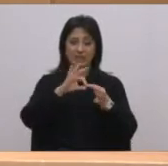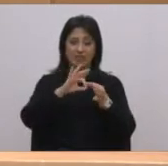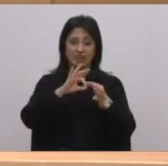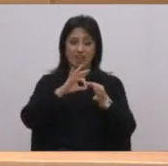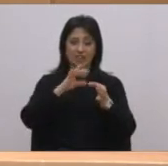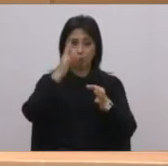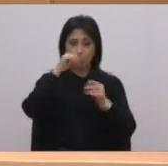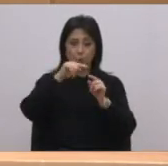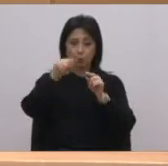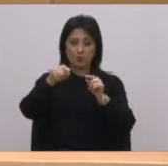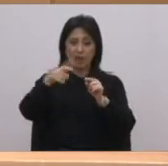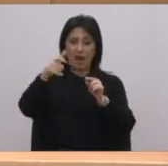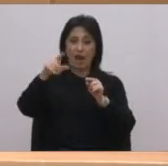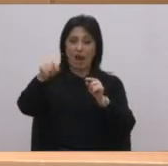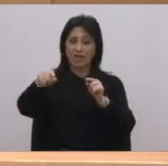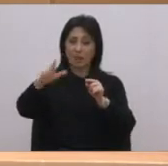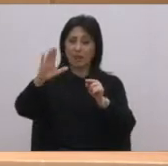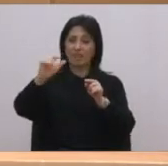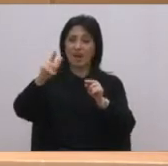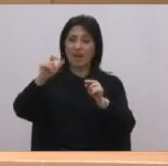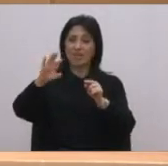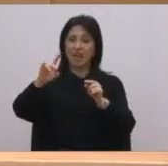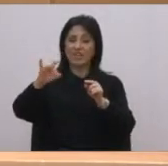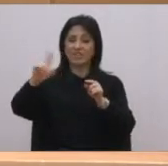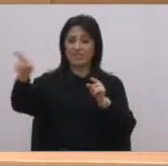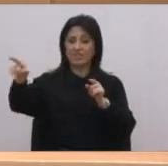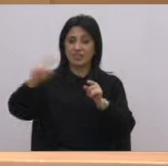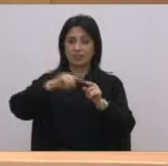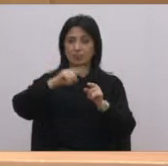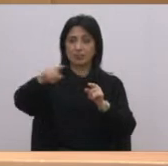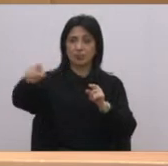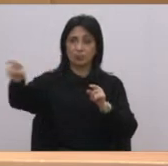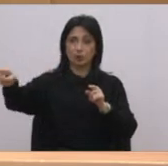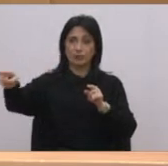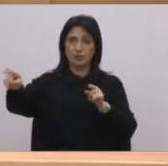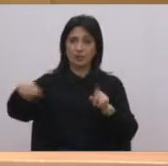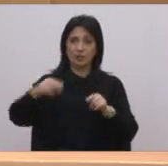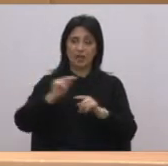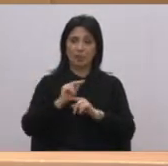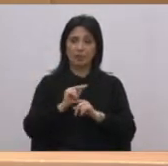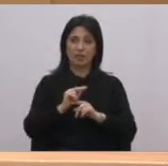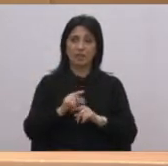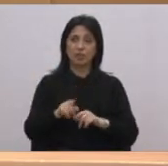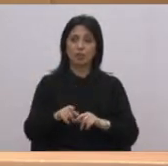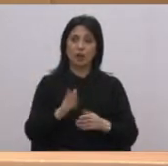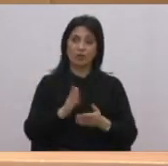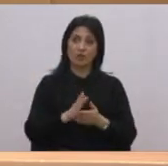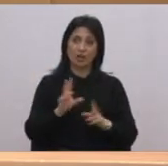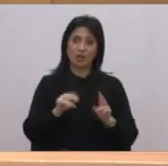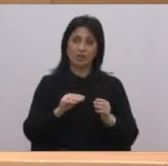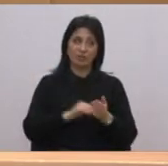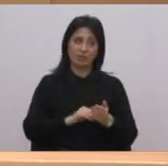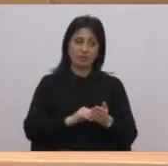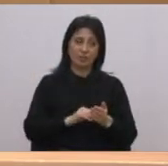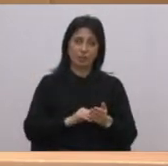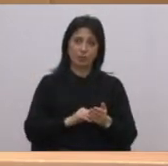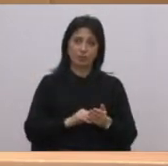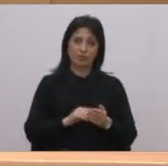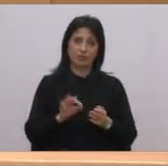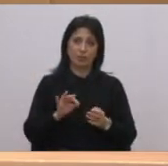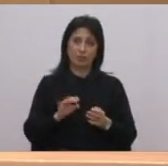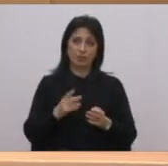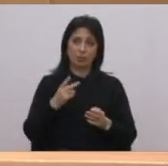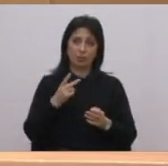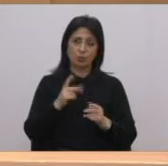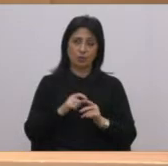რუსთავი გარდაბანი, გარდაბანი ვახტანგის და ეს მონაკვეთიც სარეაბილიტაციო ხომ არ გაქვთ გათვალისწინებული, ამაზეც რო